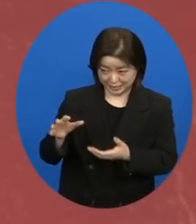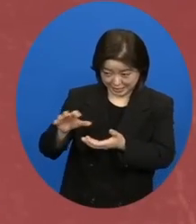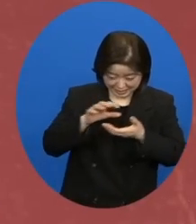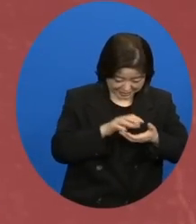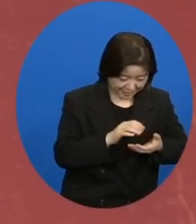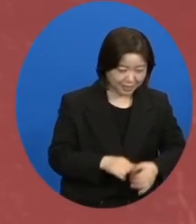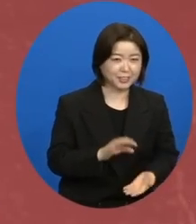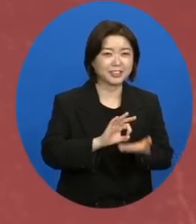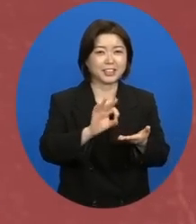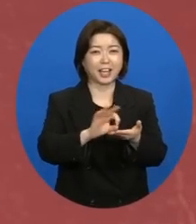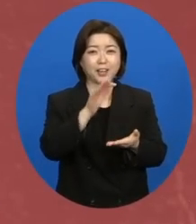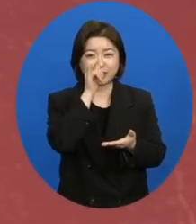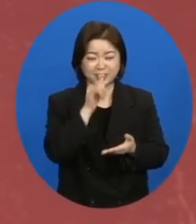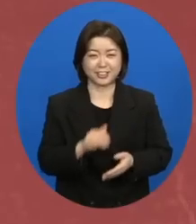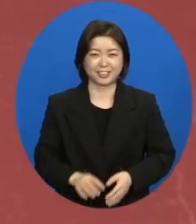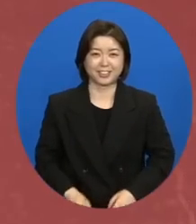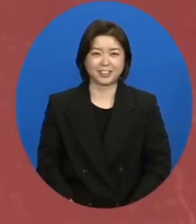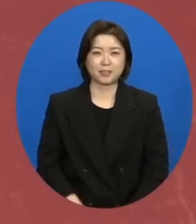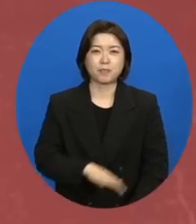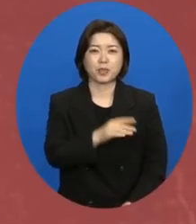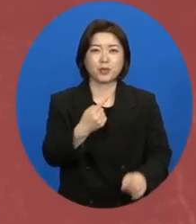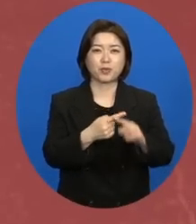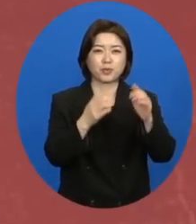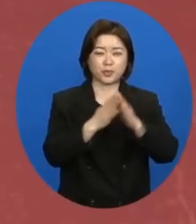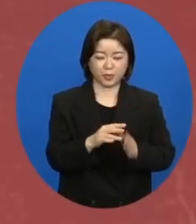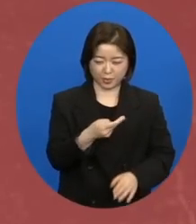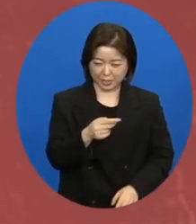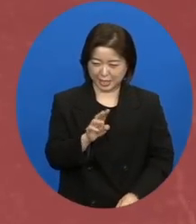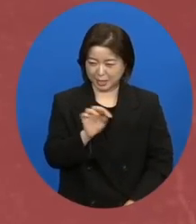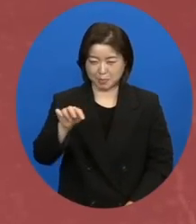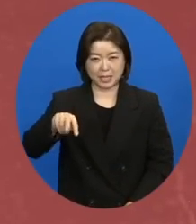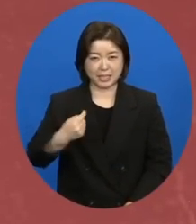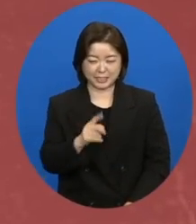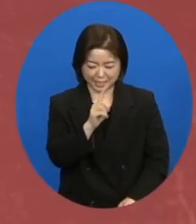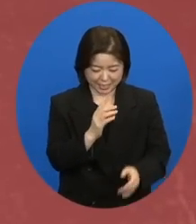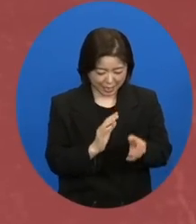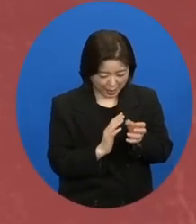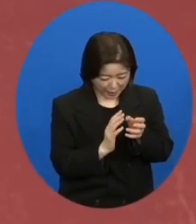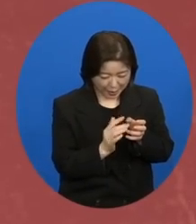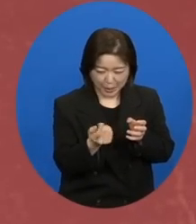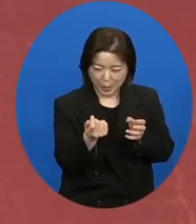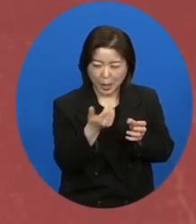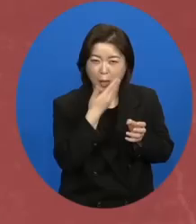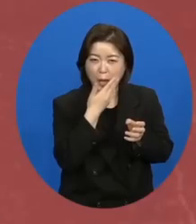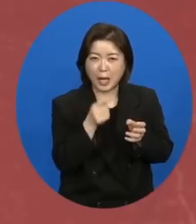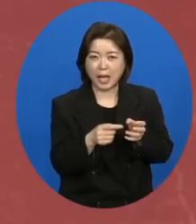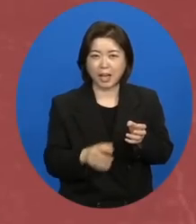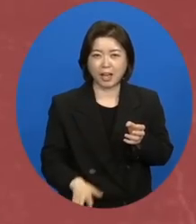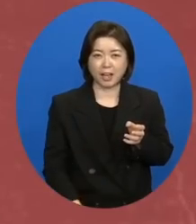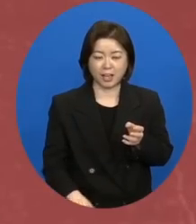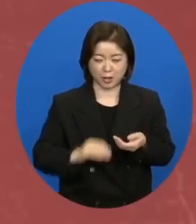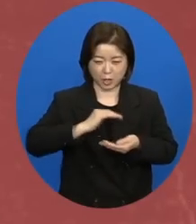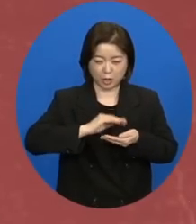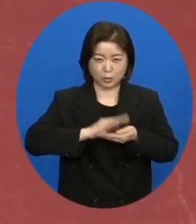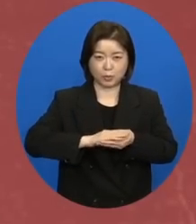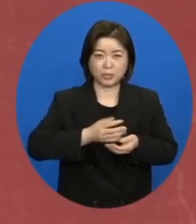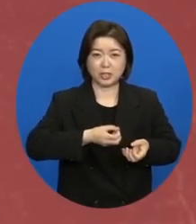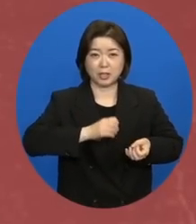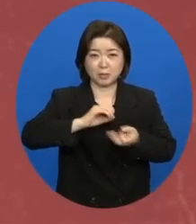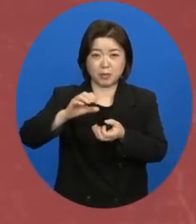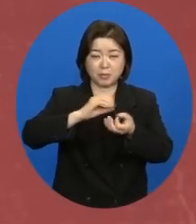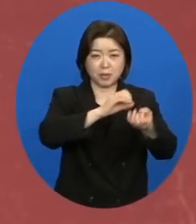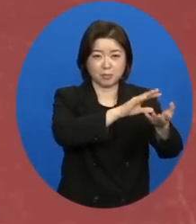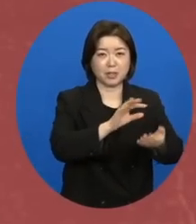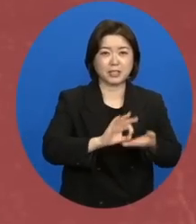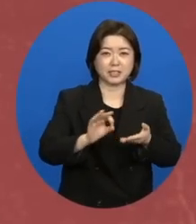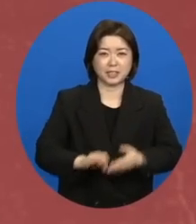있어요. 우리 교회 다마스 하나 있거든요. 그럼 뭐 이렇게 도시락 배달하는 차로 쓰고 있는데 아,